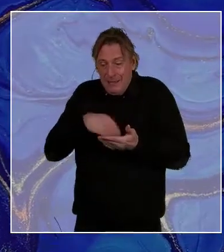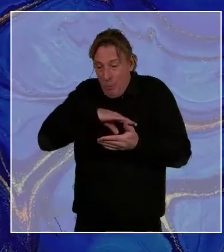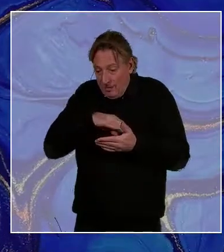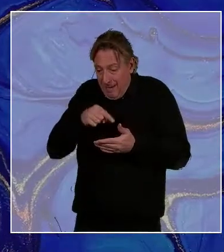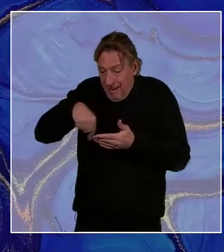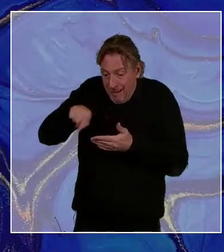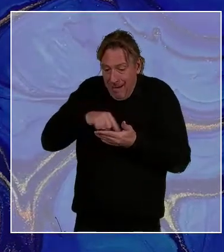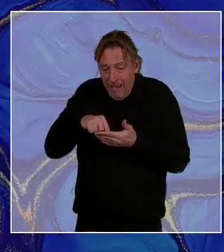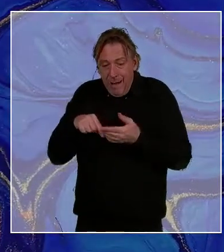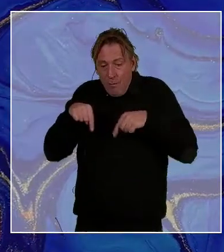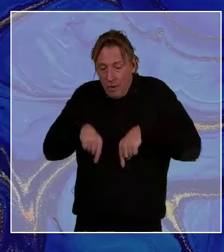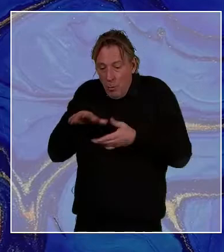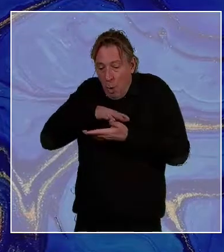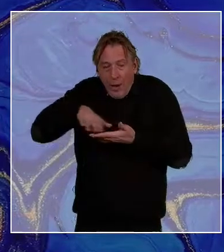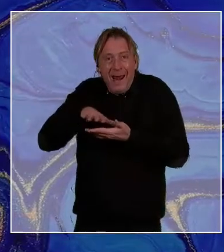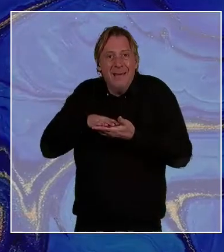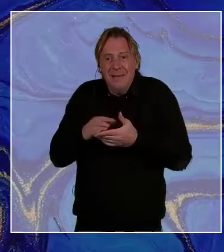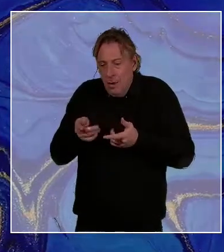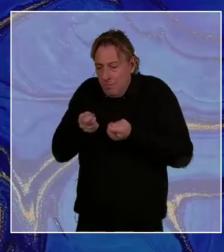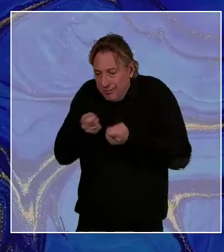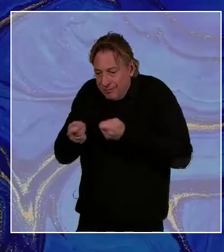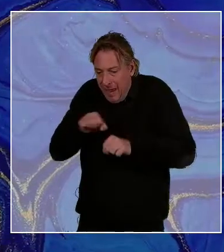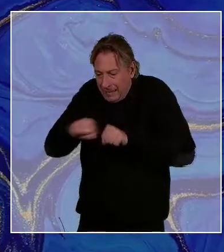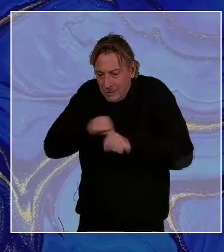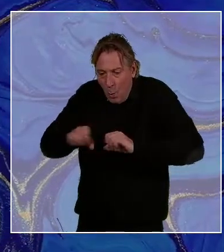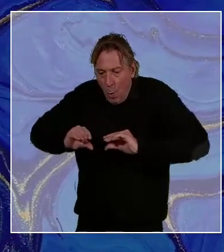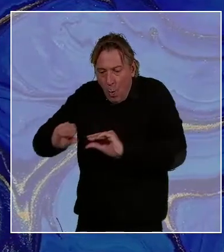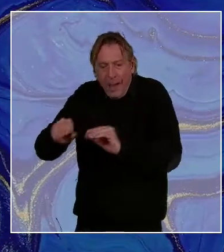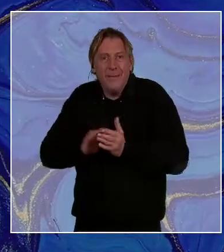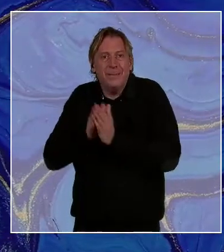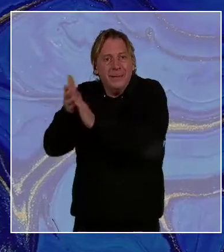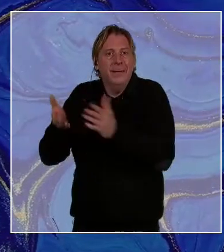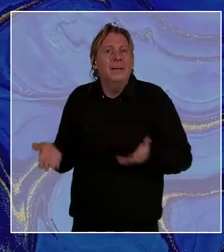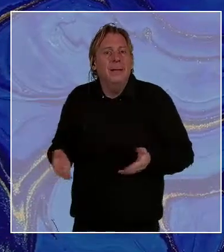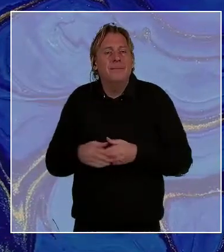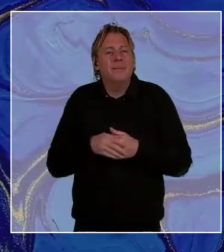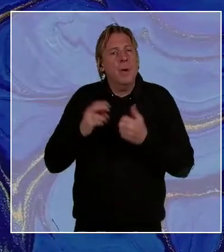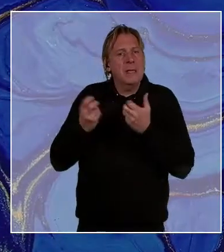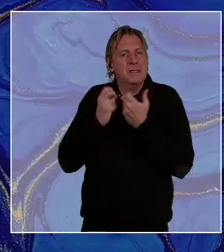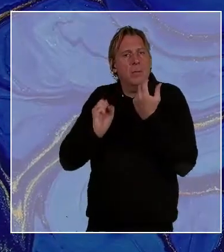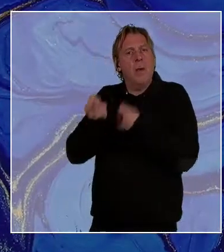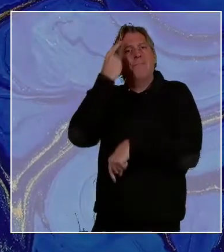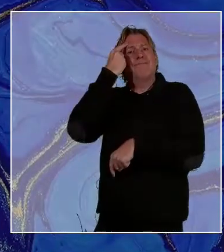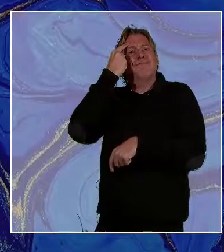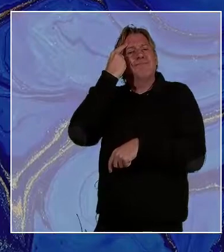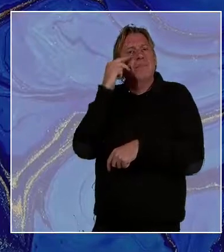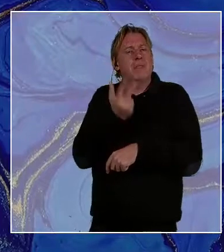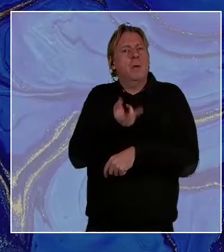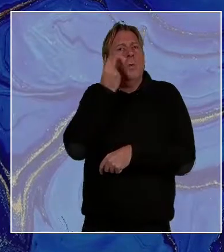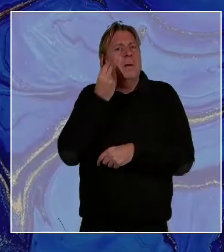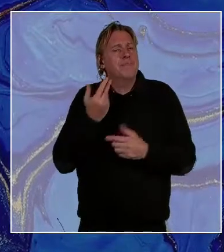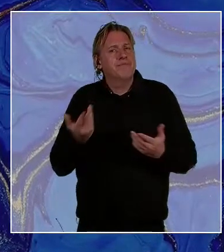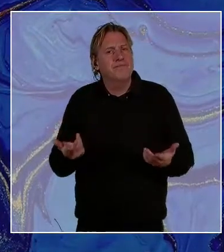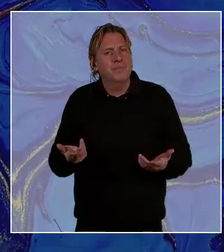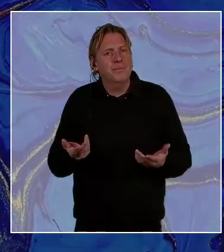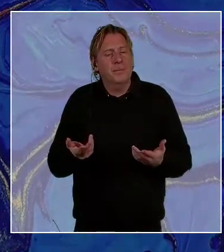une situation vraiment difficile. Ce que nous avons appris de cet exemple, c'est qu'il était important de mettre en